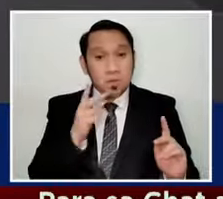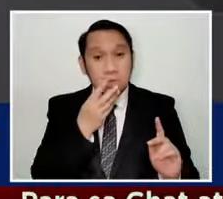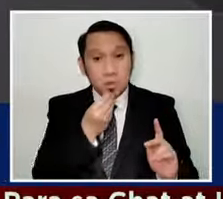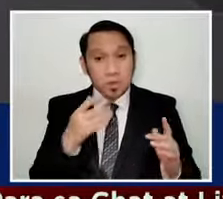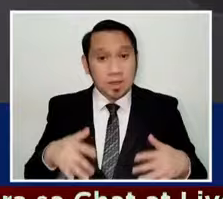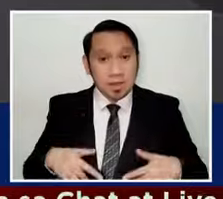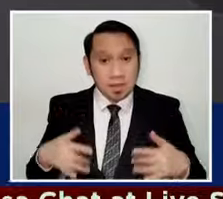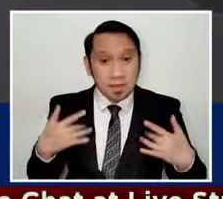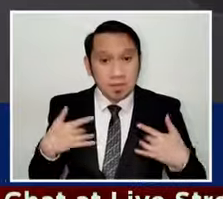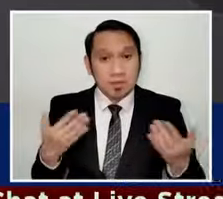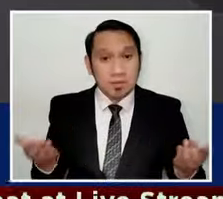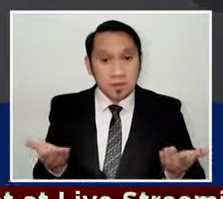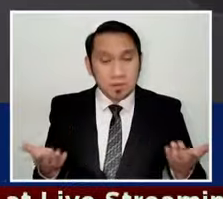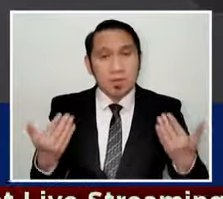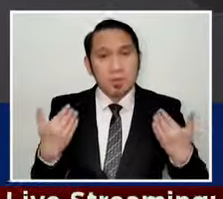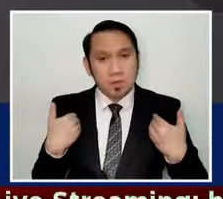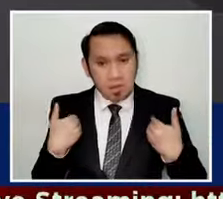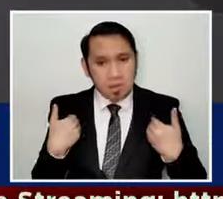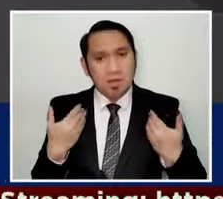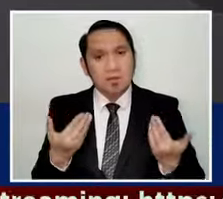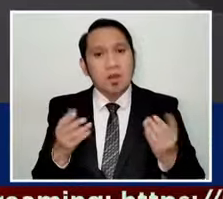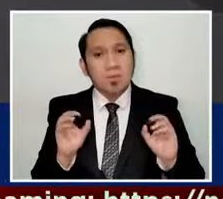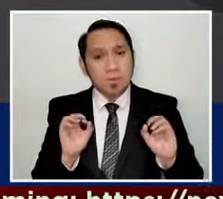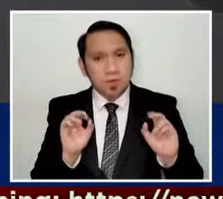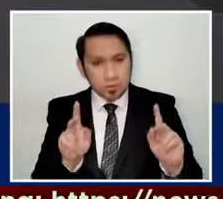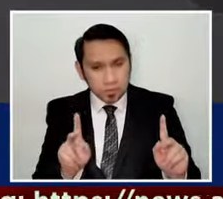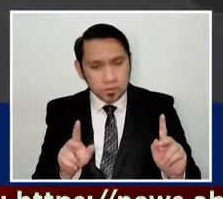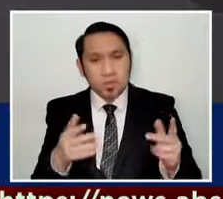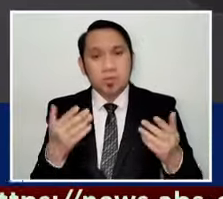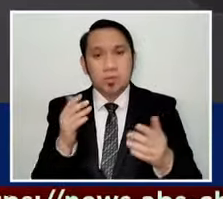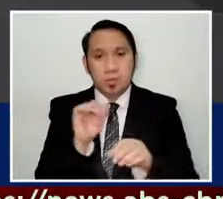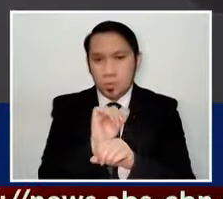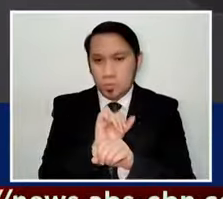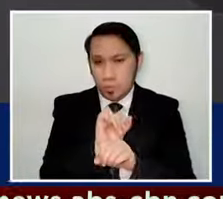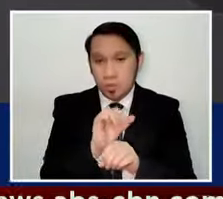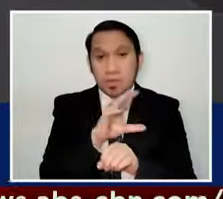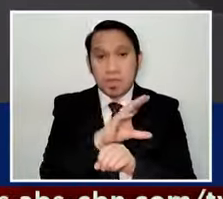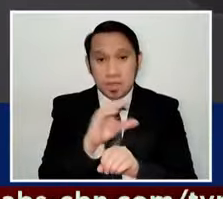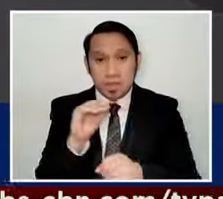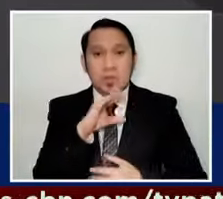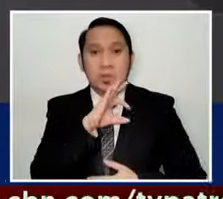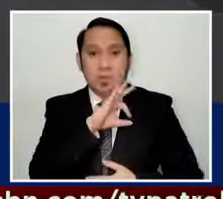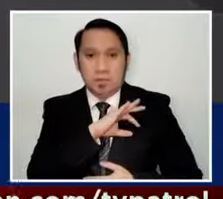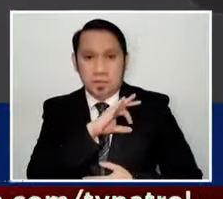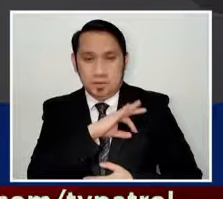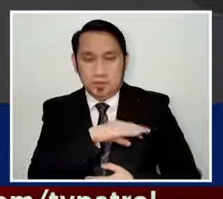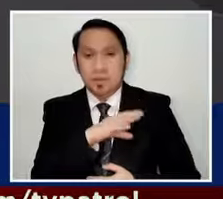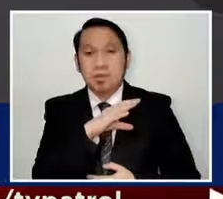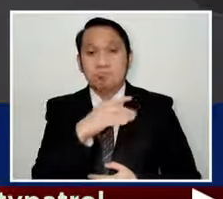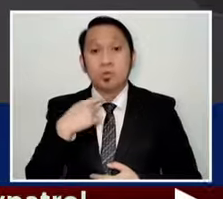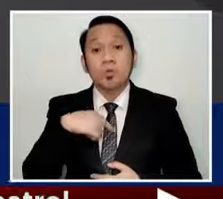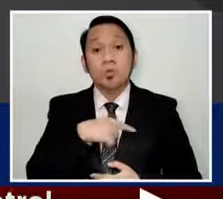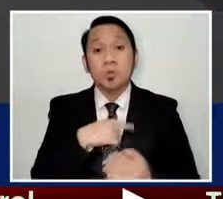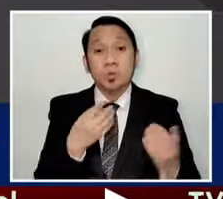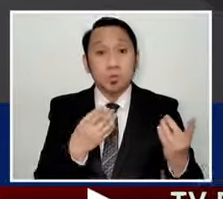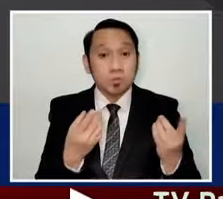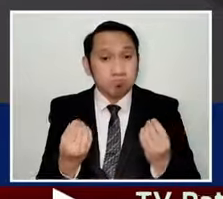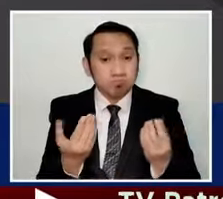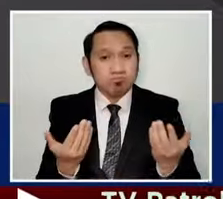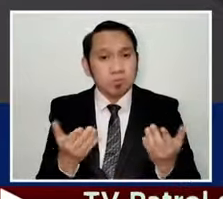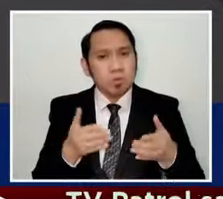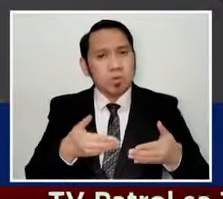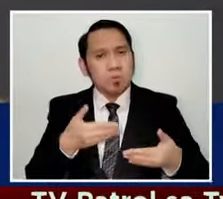magkakaroon ng sapat na oportunidad upang makapaghanap buhay at kumita. Gagawa din tayo ng mga paraan